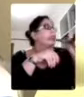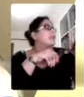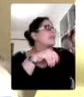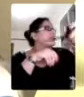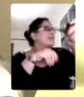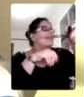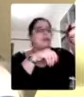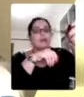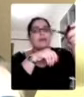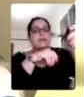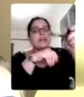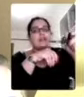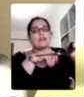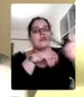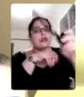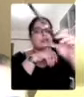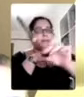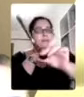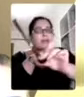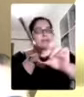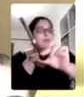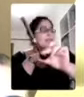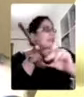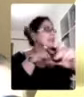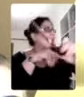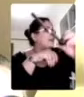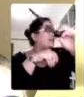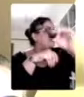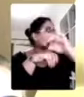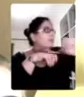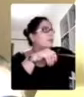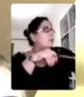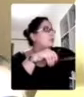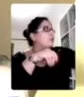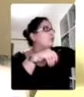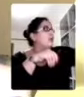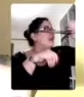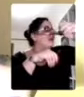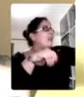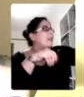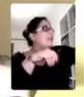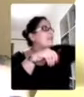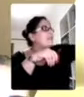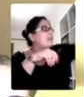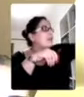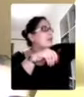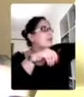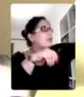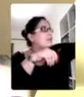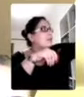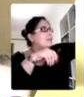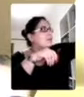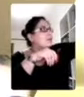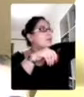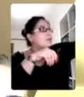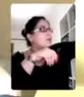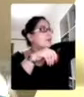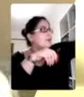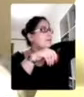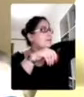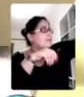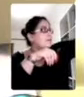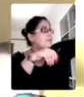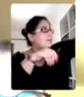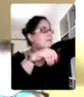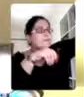açıdan kullanışsız olmaya başlıyor. Ondan ben Bing boyutunu ideal sınır olarak görüyorum uzun